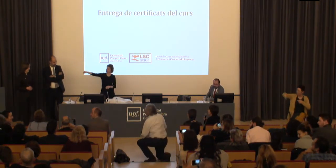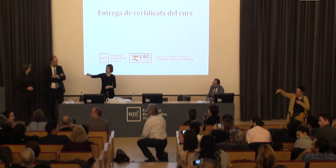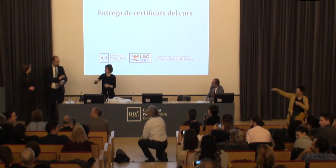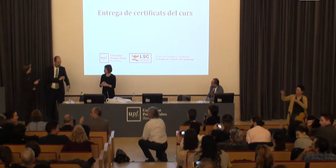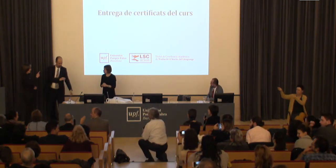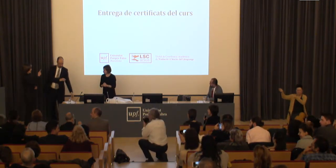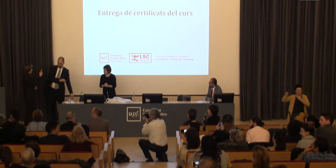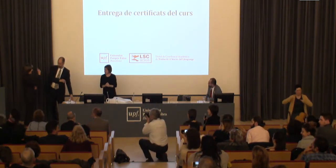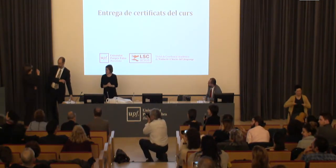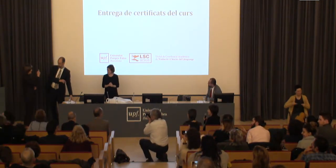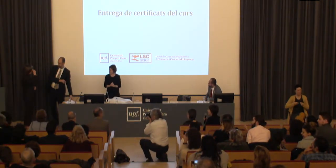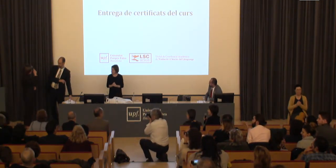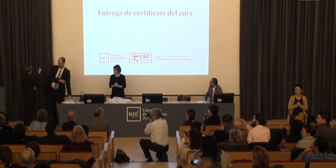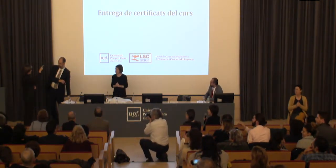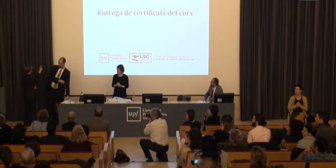fins aquí